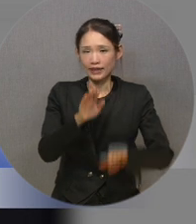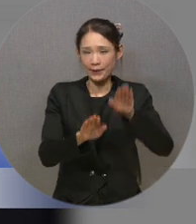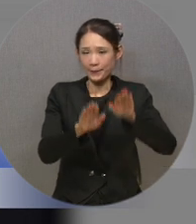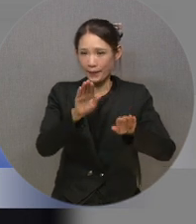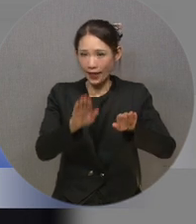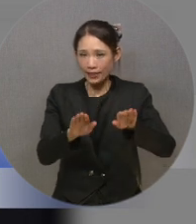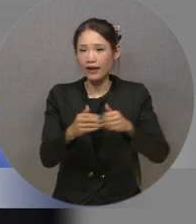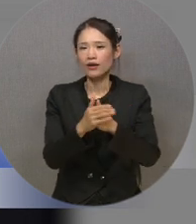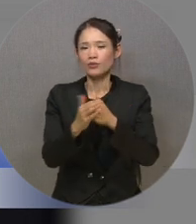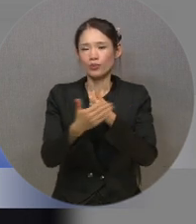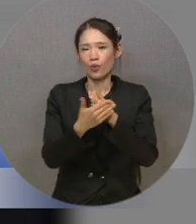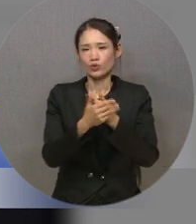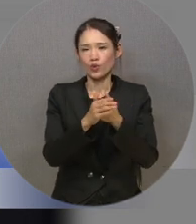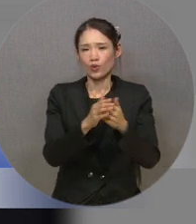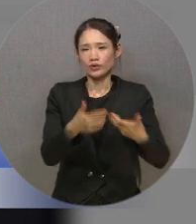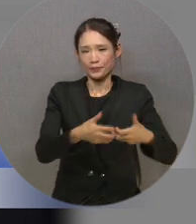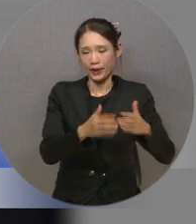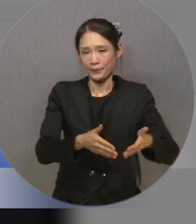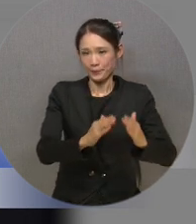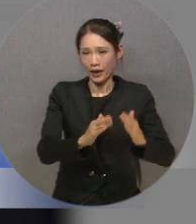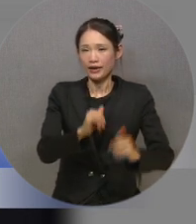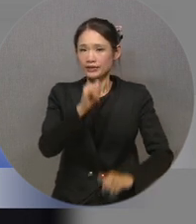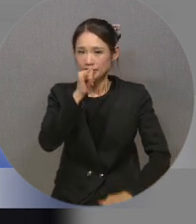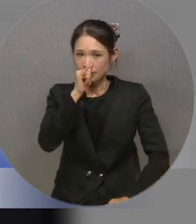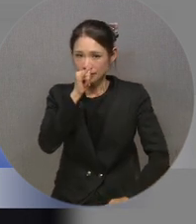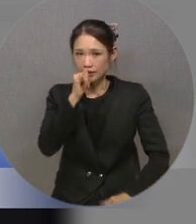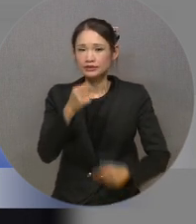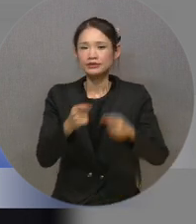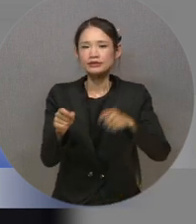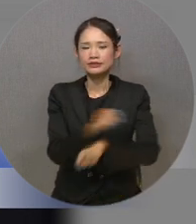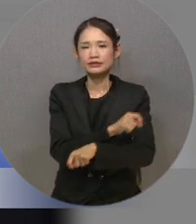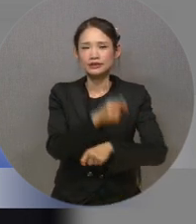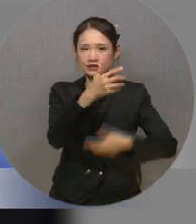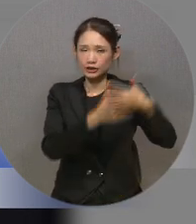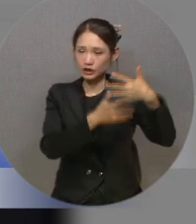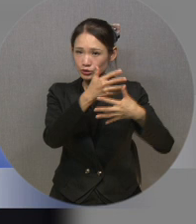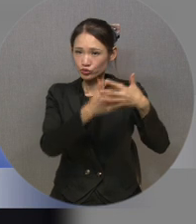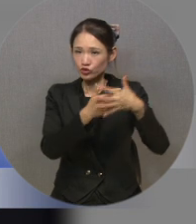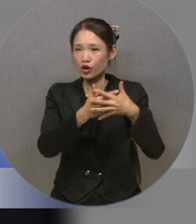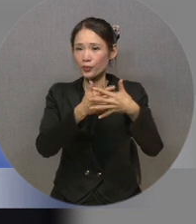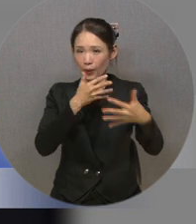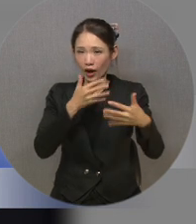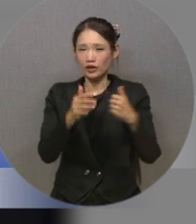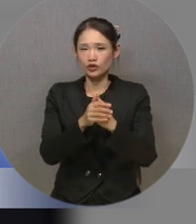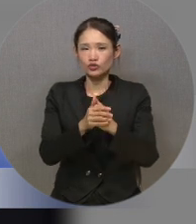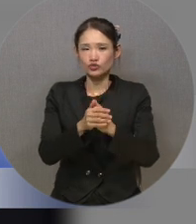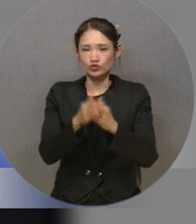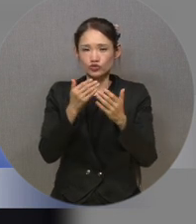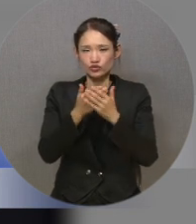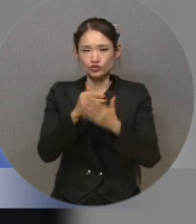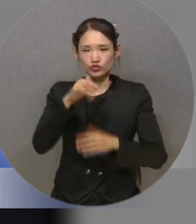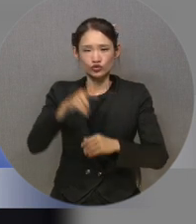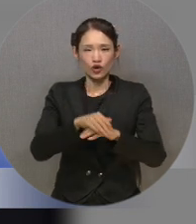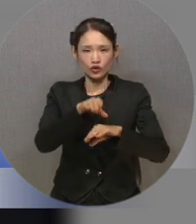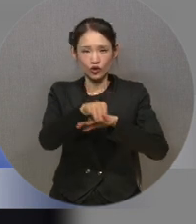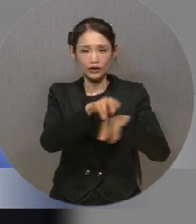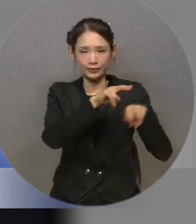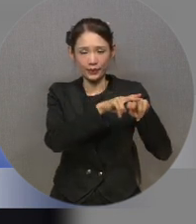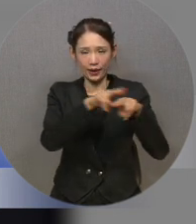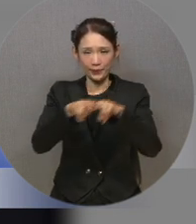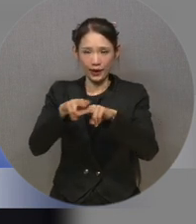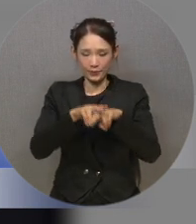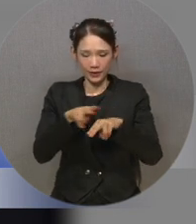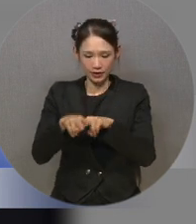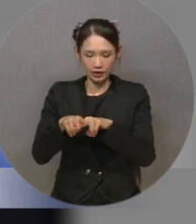보조장치 등이 설치돼 있습니다. 특히 시뮬레이터는 실제 중형 자동차 좌석에 내축의 전동식